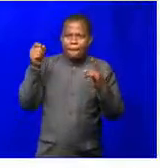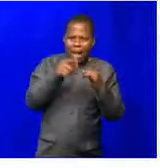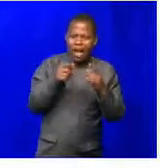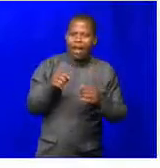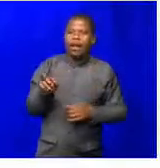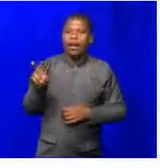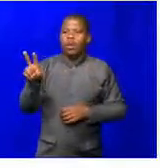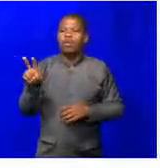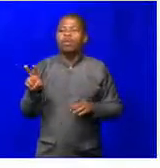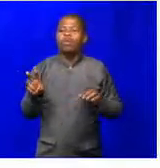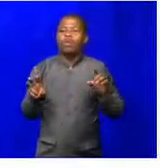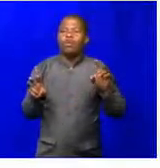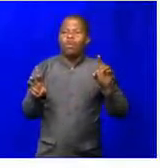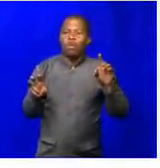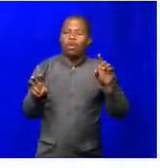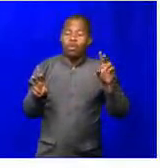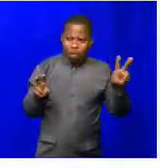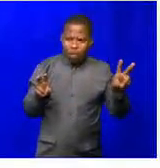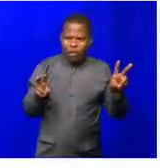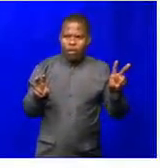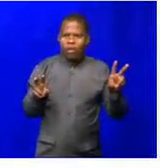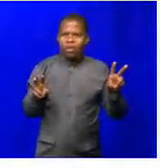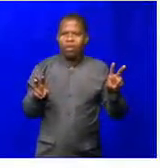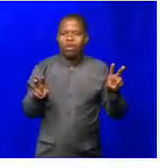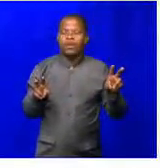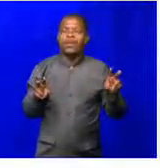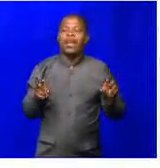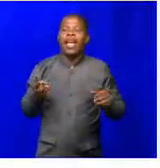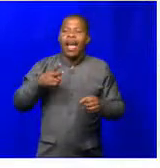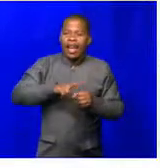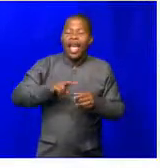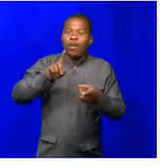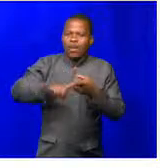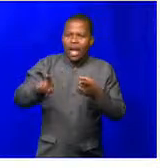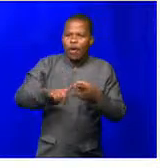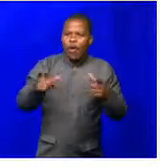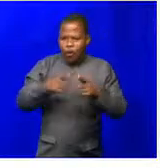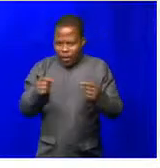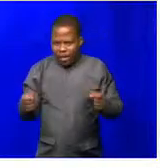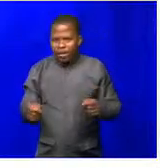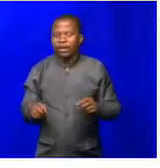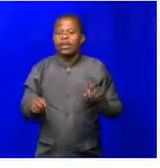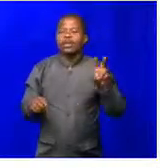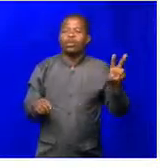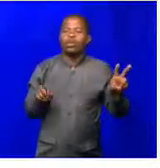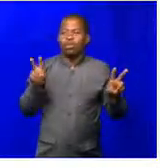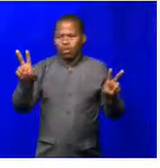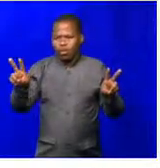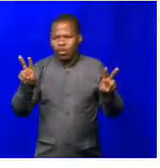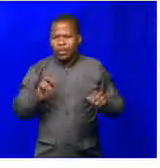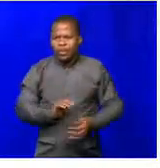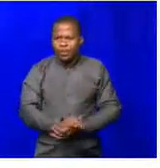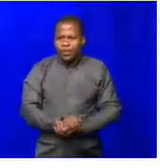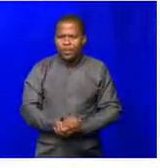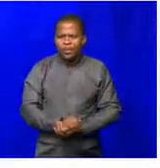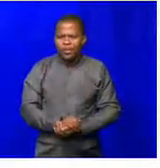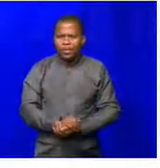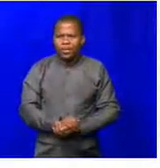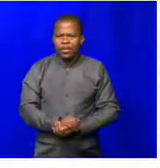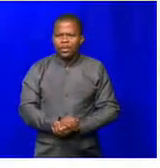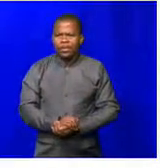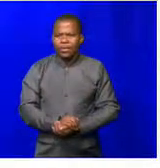umbhejazana lapho khona atholela amabili ekulinganisa lo mdlalo. Uphelile umdlalo lamaqembu lamabili abambene ngamagoli amabili